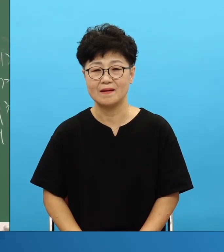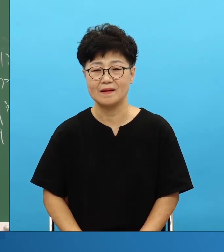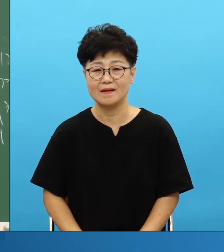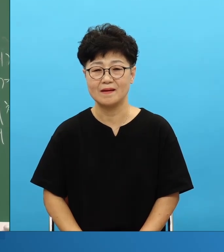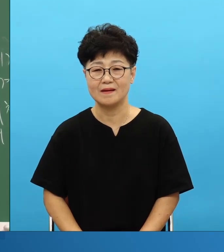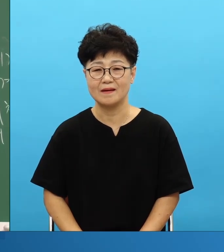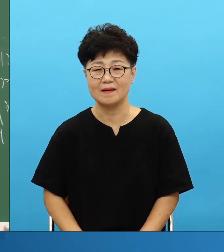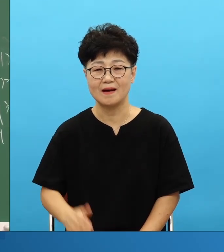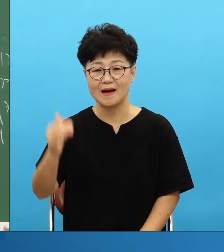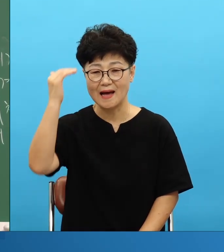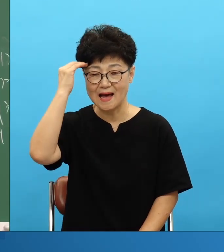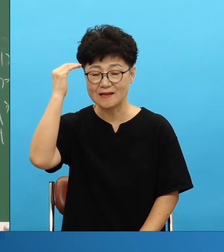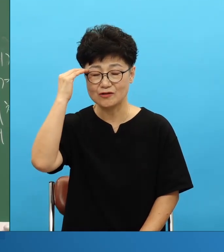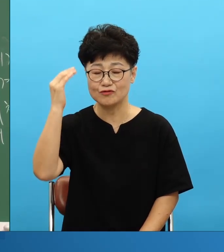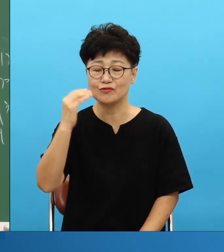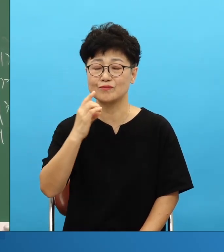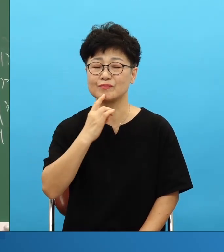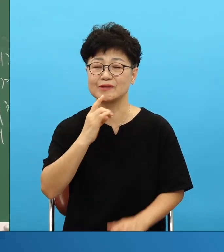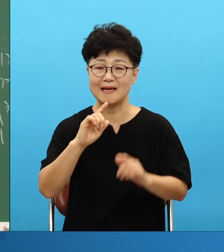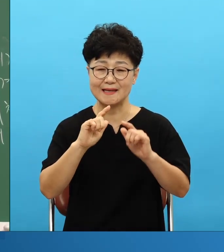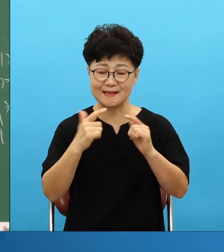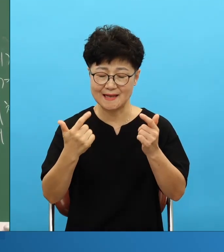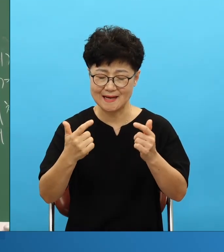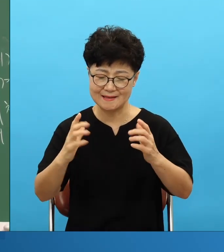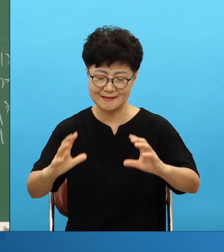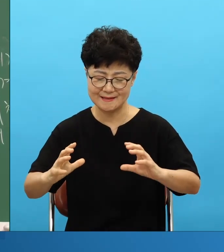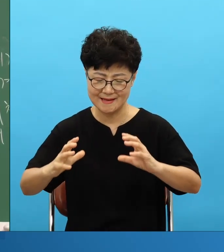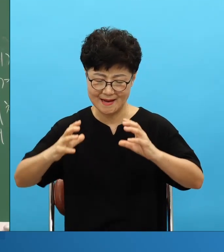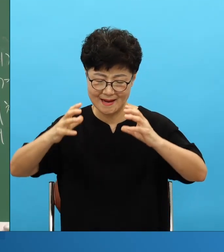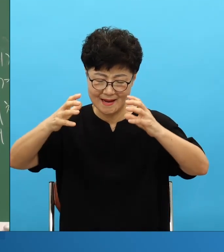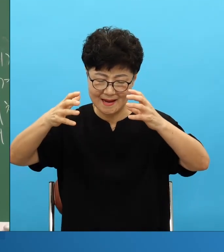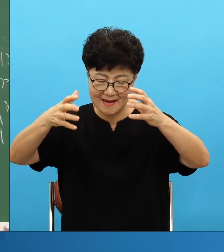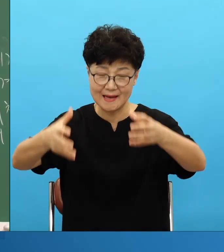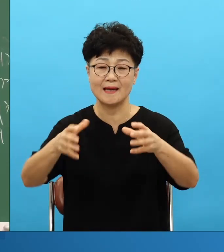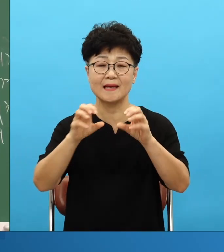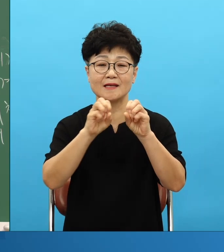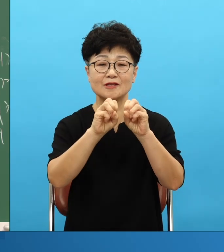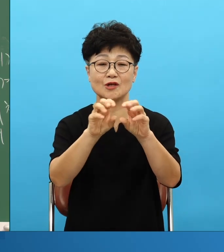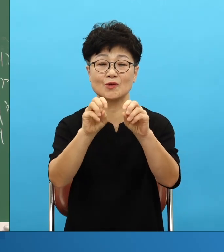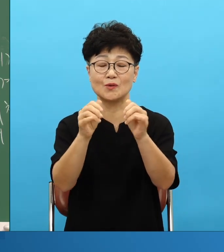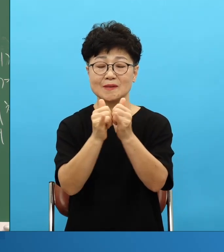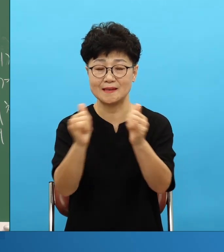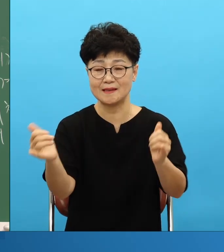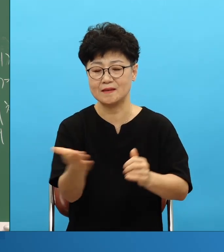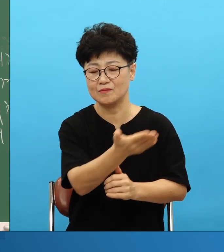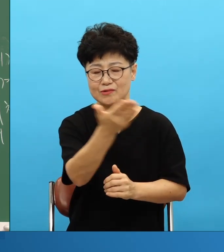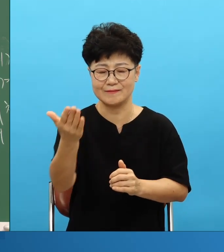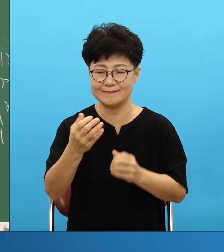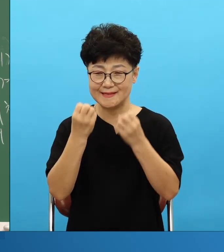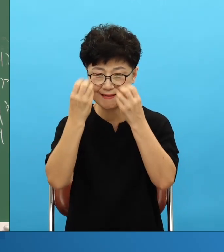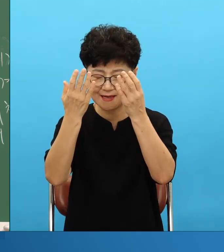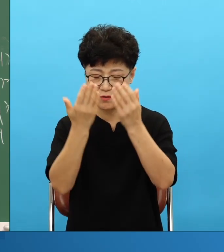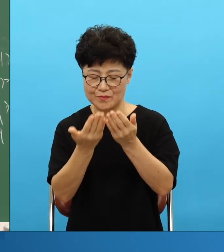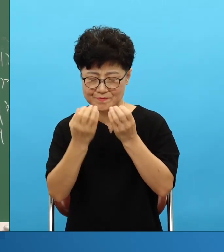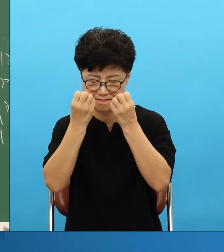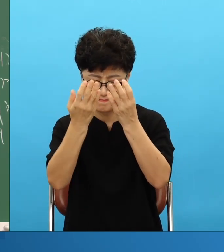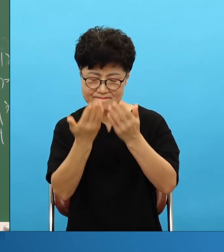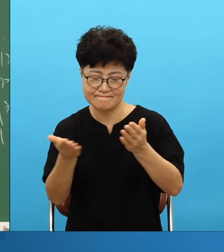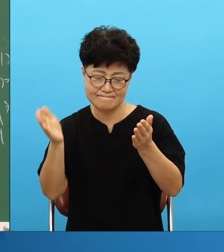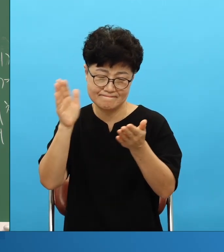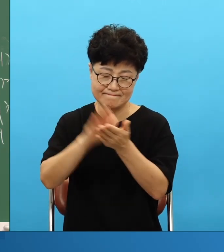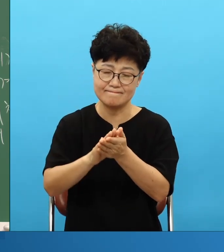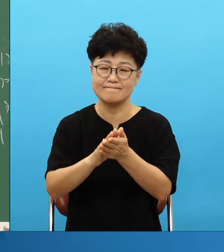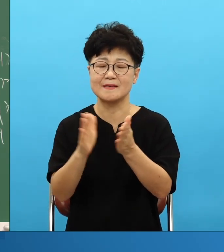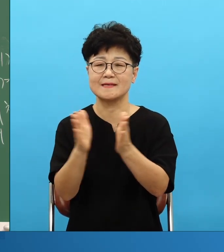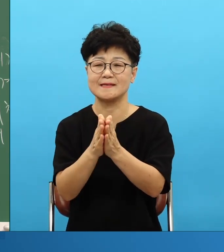한국도 그렇고 전 세계 조금 전으로 새로 시작하셔야 될 거예요. And so in this way, for Korea and all over the world, we need to begin anew. 예,